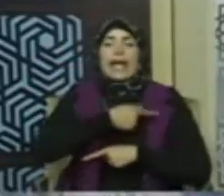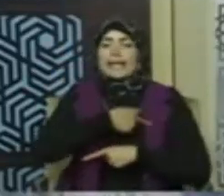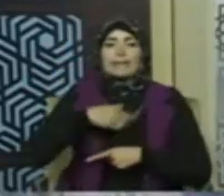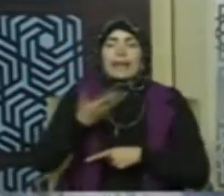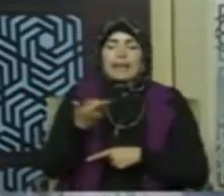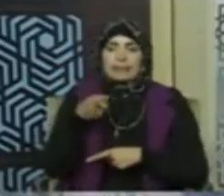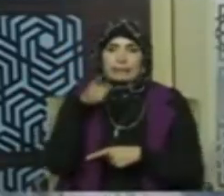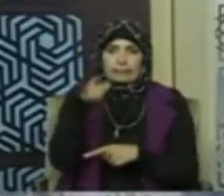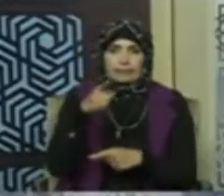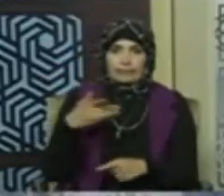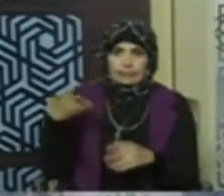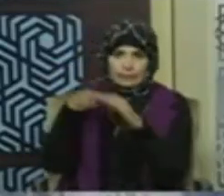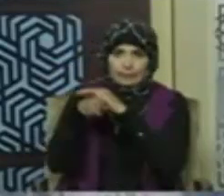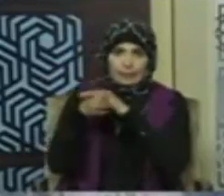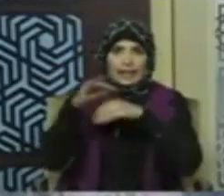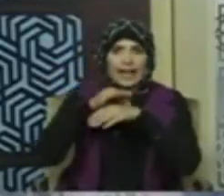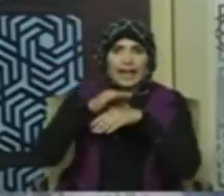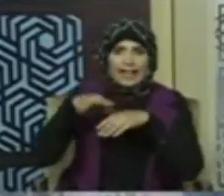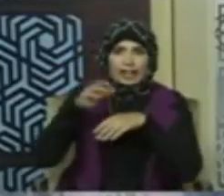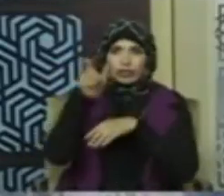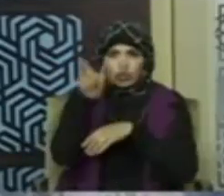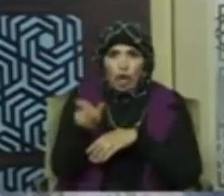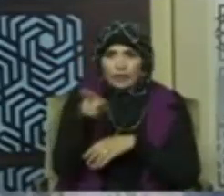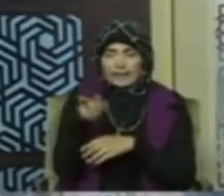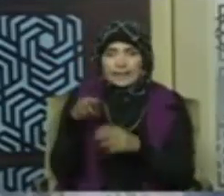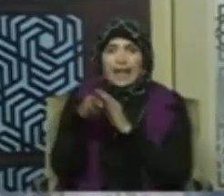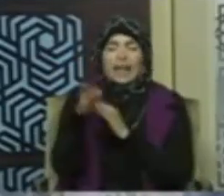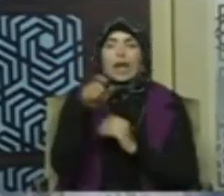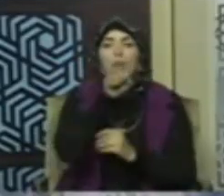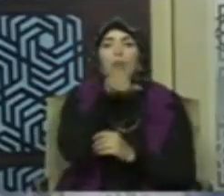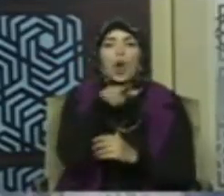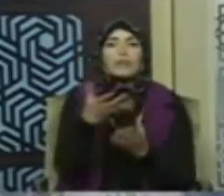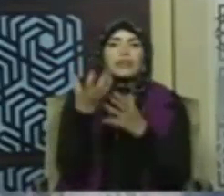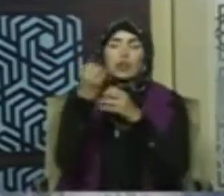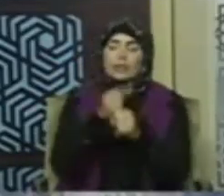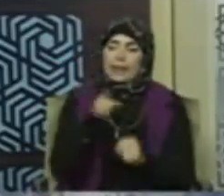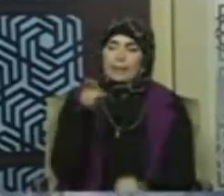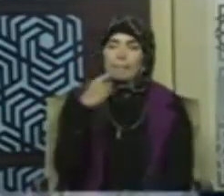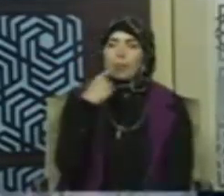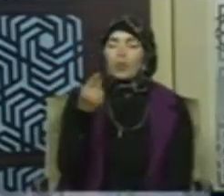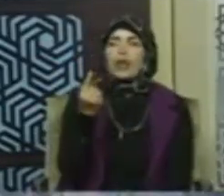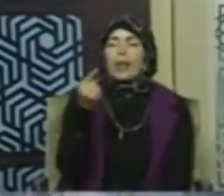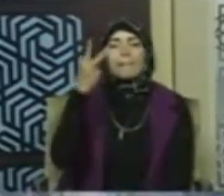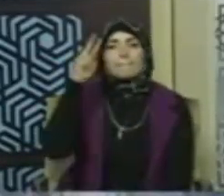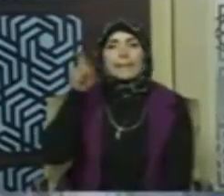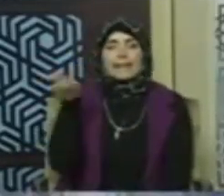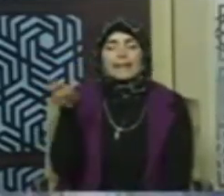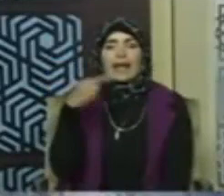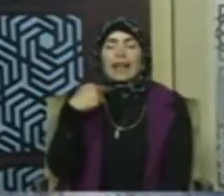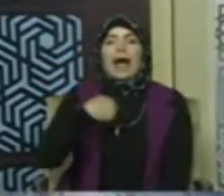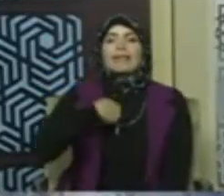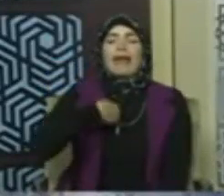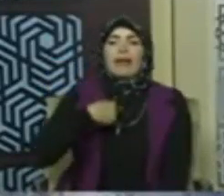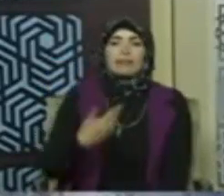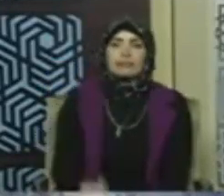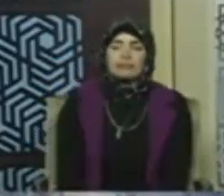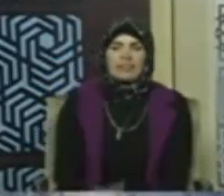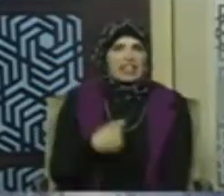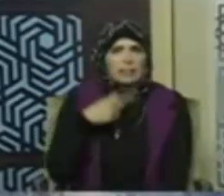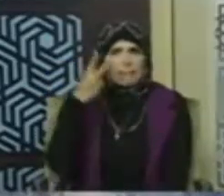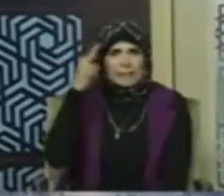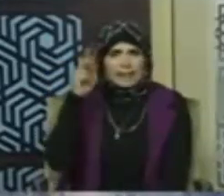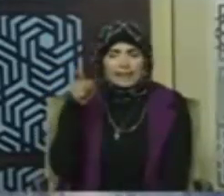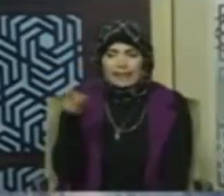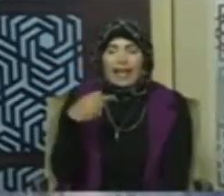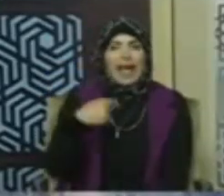سيدنا رسول الله صلى الله عليه وسلم قال النبي صلى الله عليه وسلم: من بالباب؟ قال: أنا. فقال النبي صلى الله عليه وسلم: